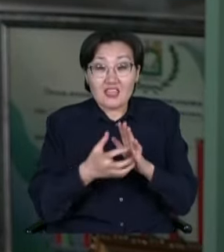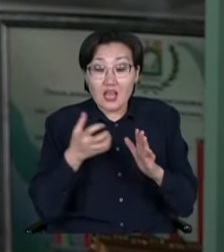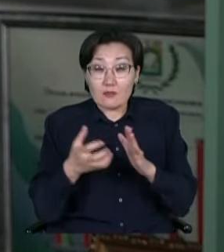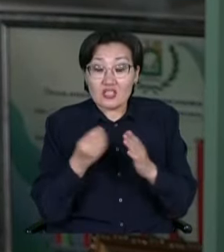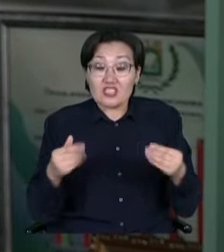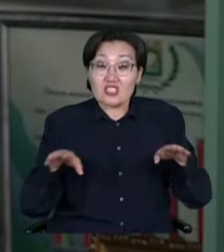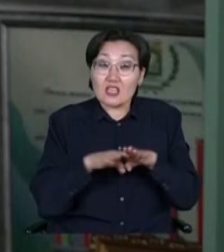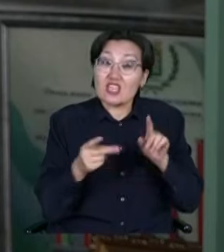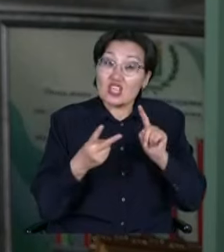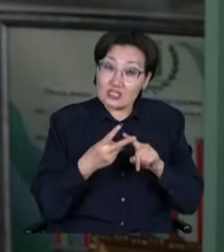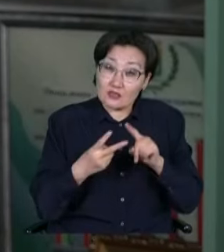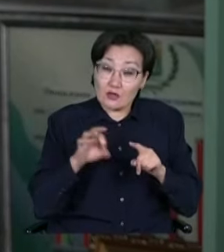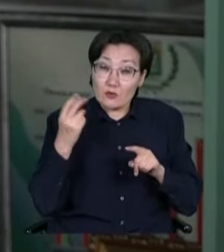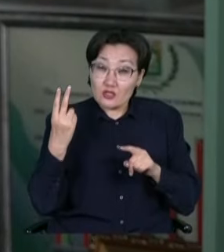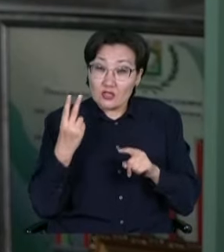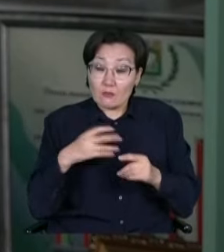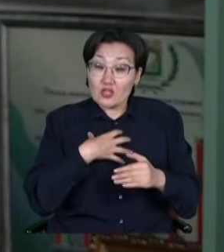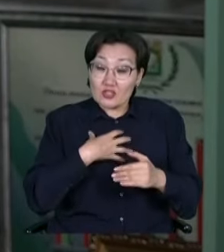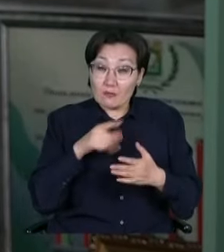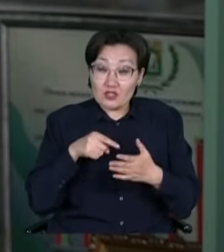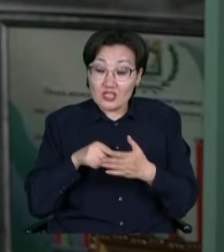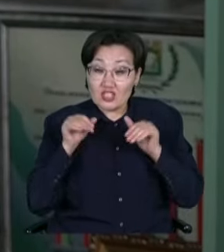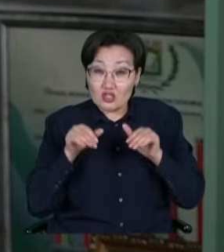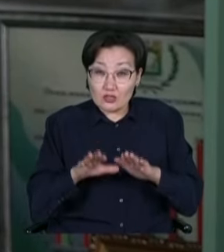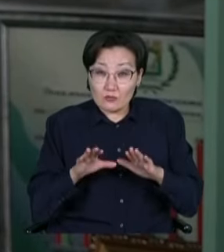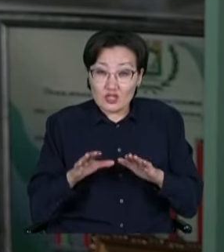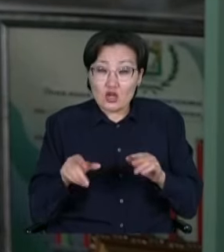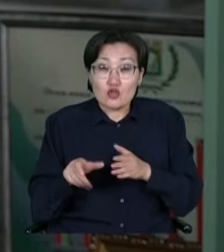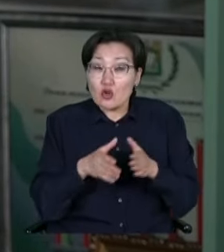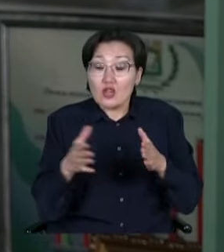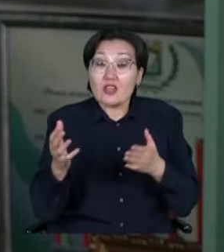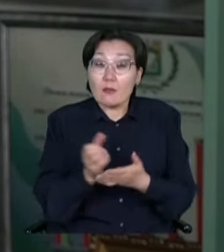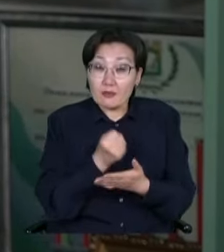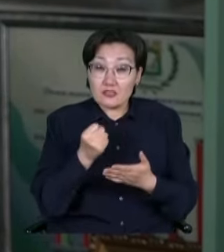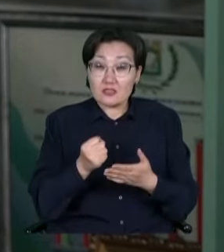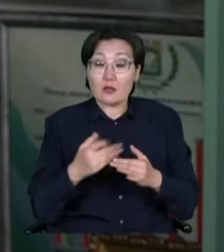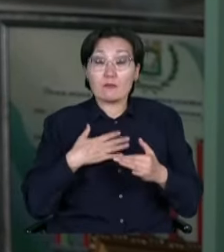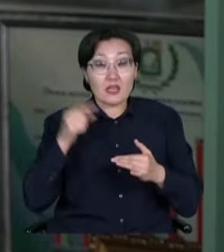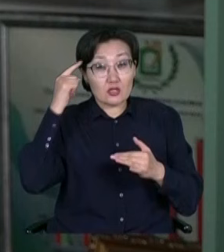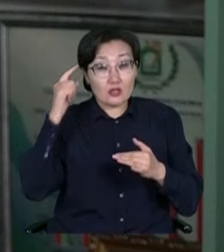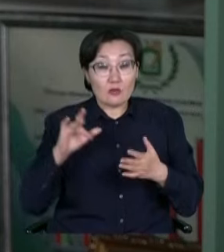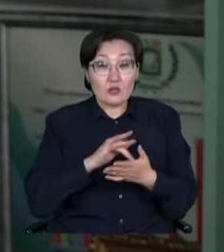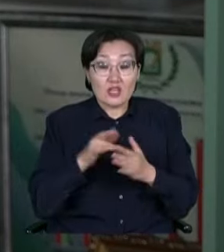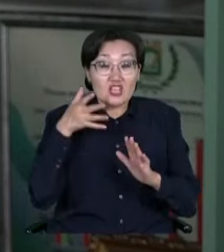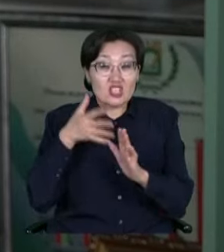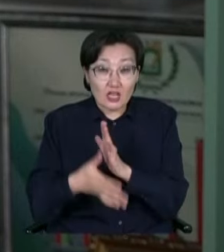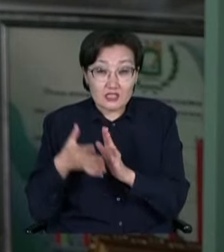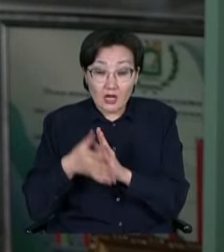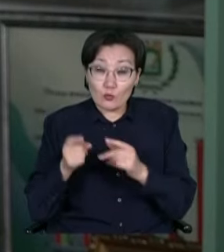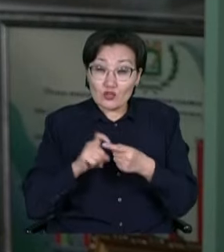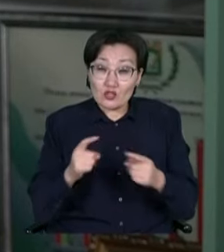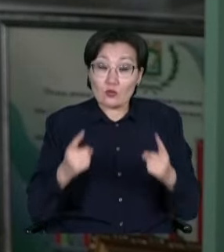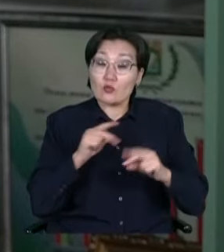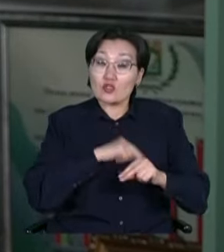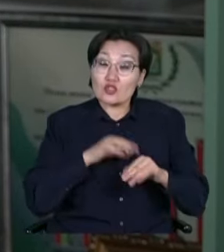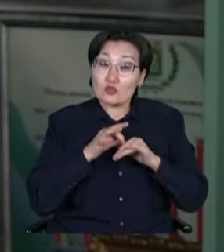бір, екіншіден әлеуметтік өзекті мәселелердің шешуіне жол табамыз. Одан бөлек, менің ойымша бюджеттің шығыстары бойынша да үлкен